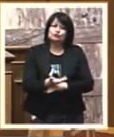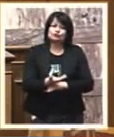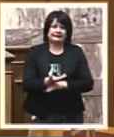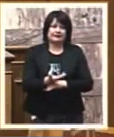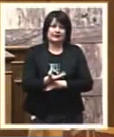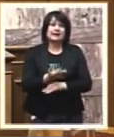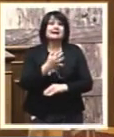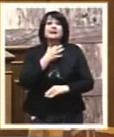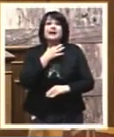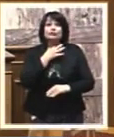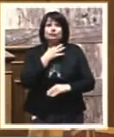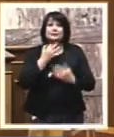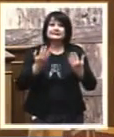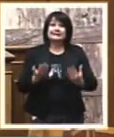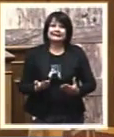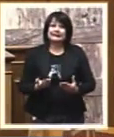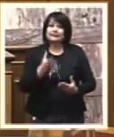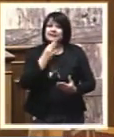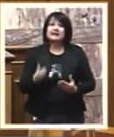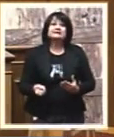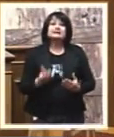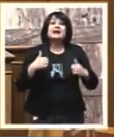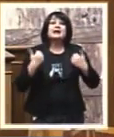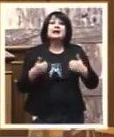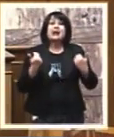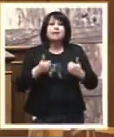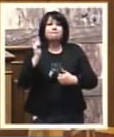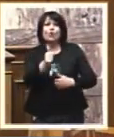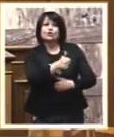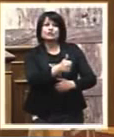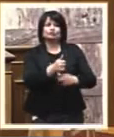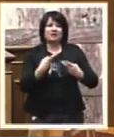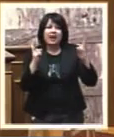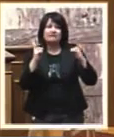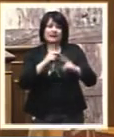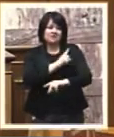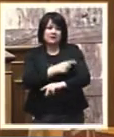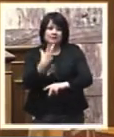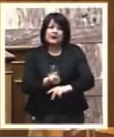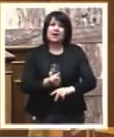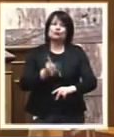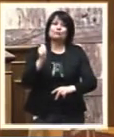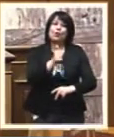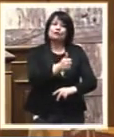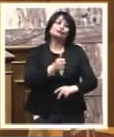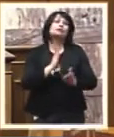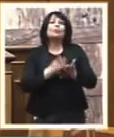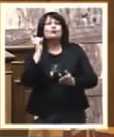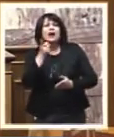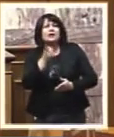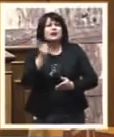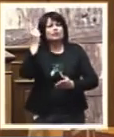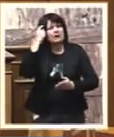που χρειαζόμαστε είναι μια νέα γενιά χειραφετημένη, ελεύθερη, κριτικά στεκόμενη,